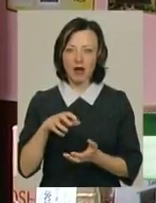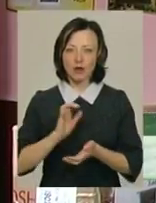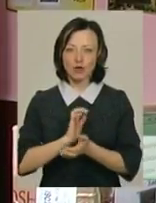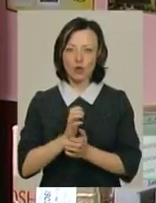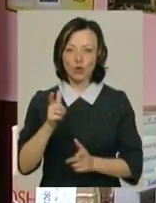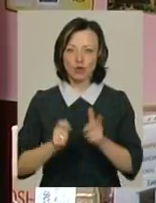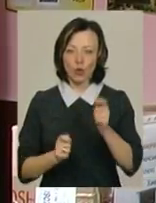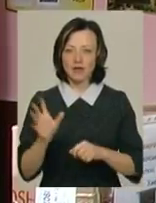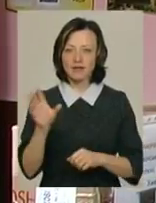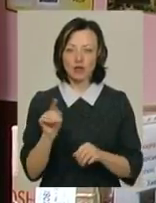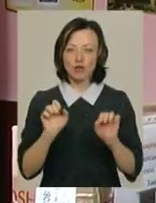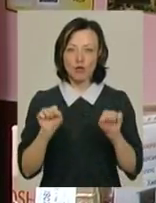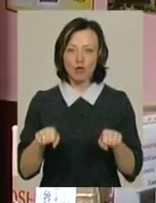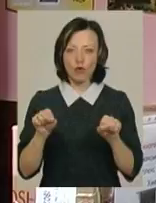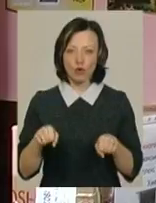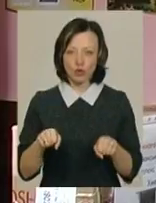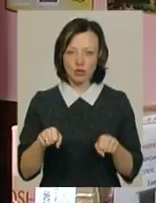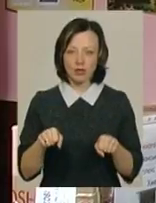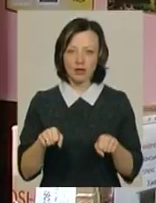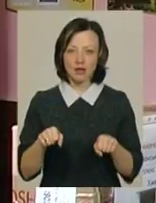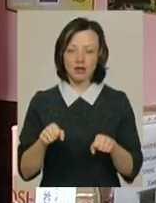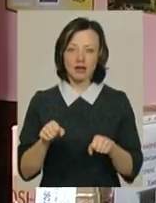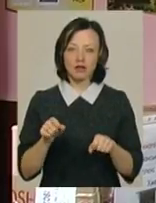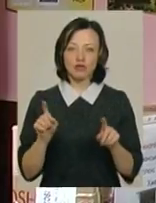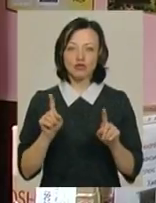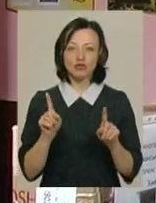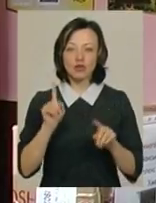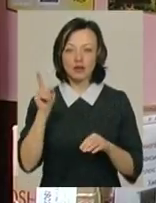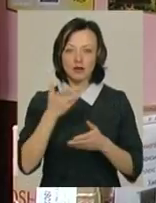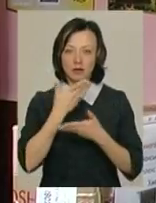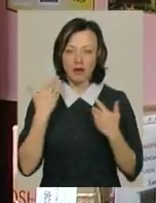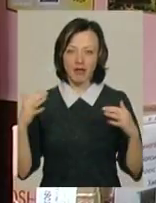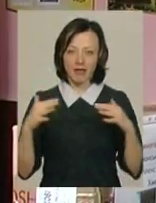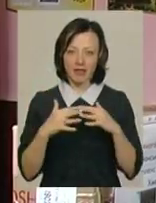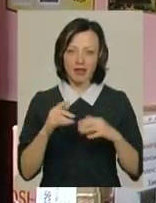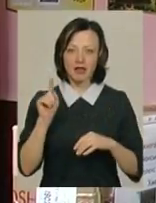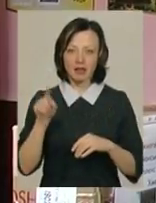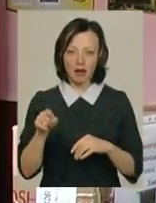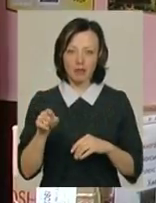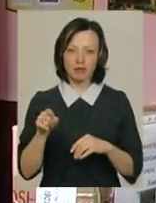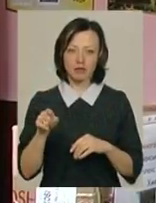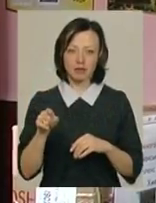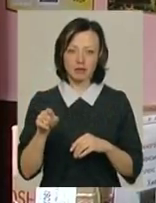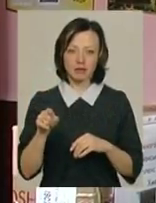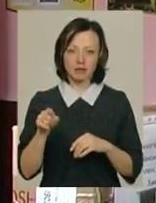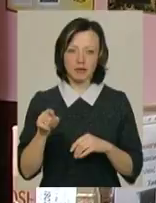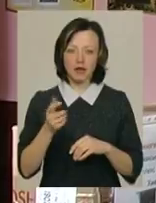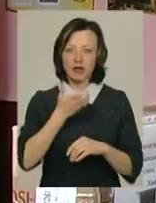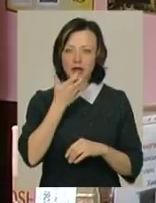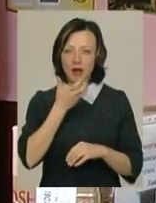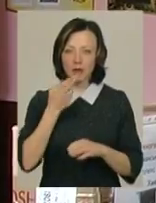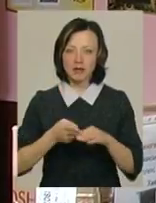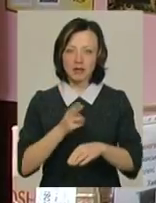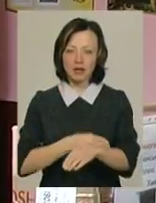це все, що можна, це все, чого немає, вірніше, на війні, і там теплі